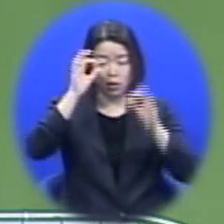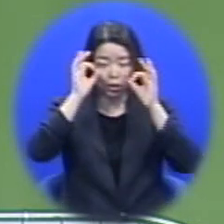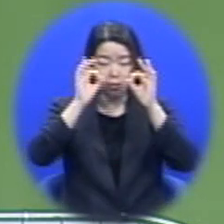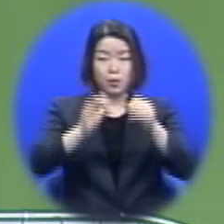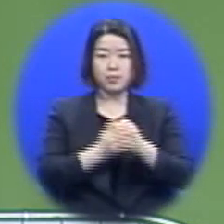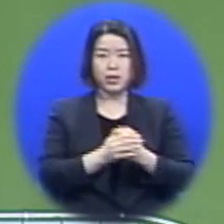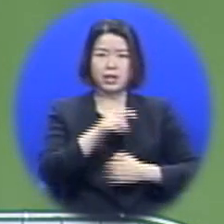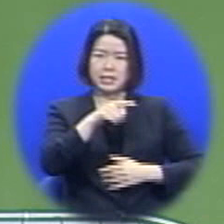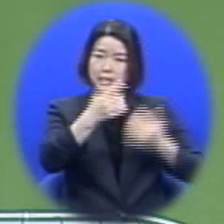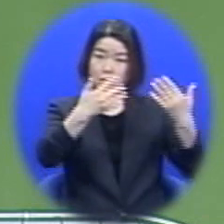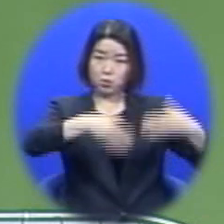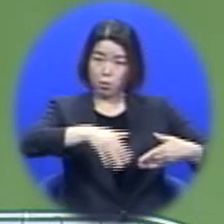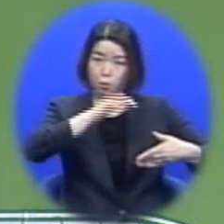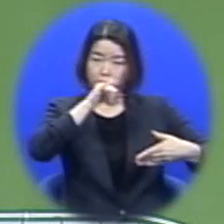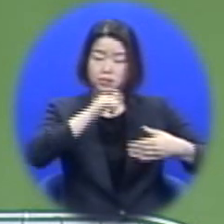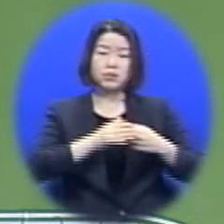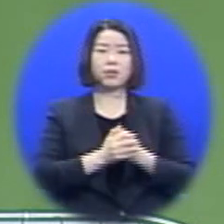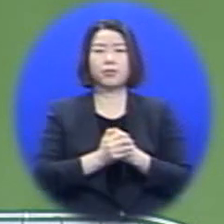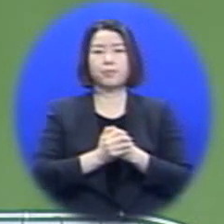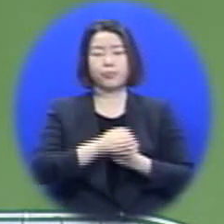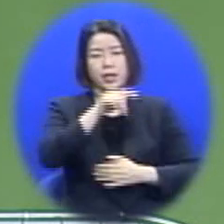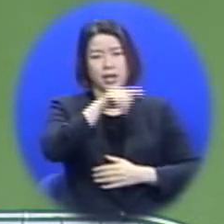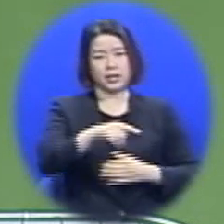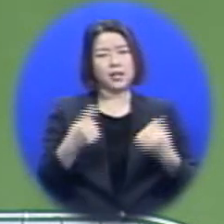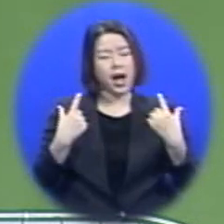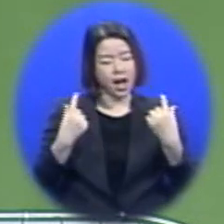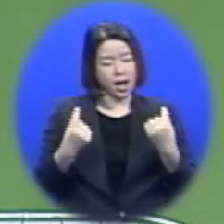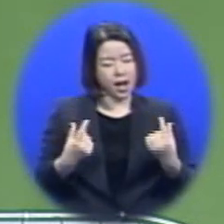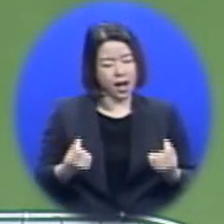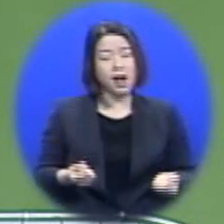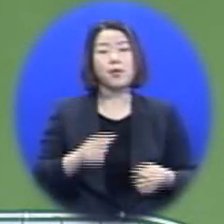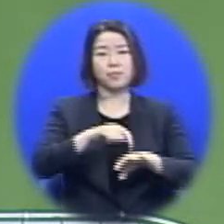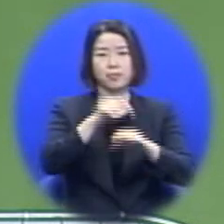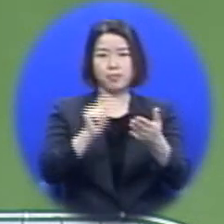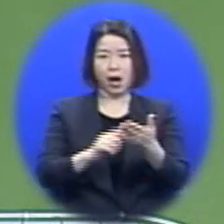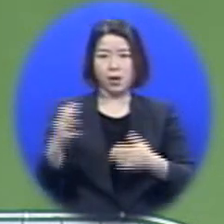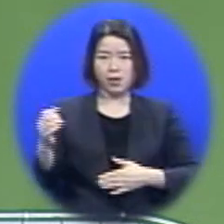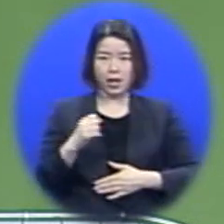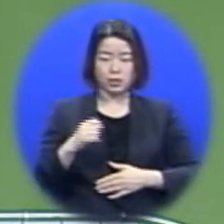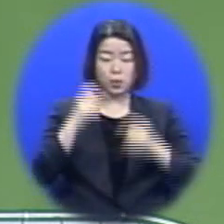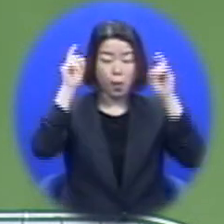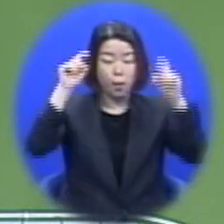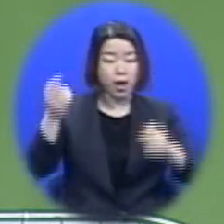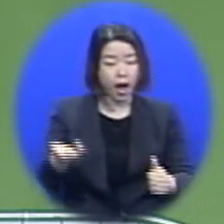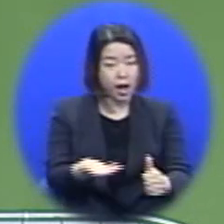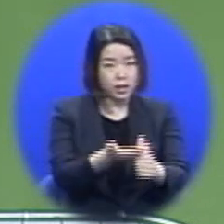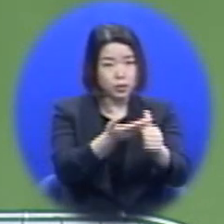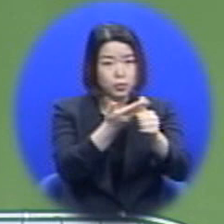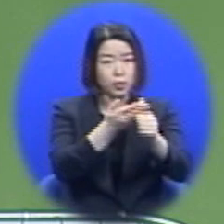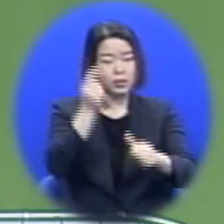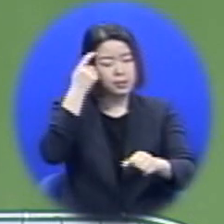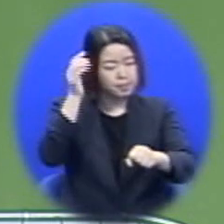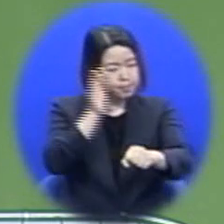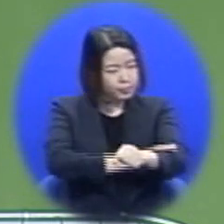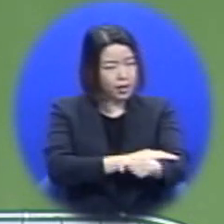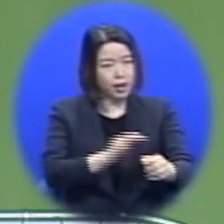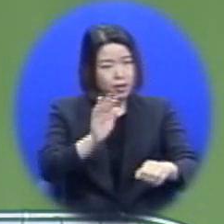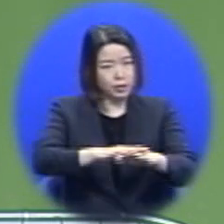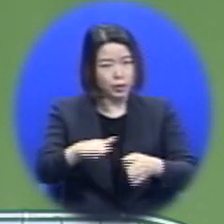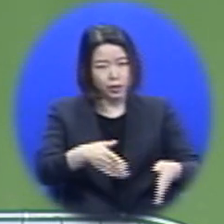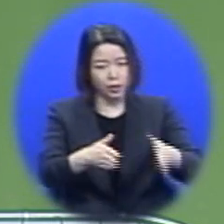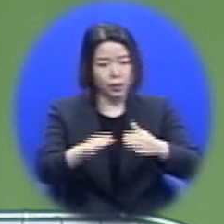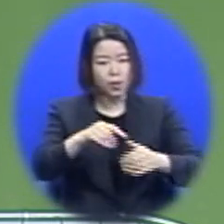이런 조건을 이야기를 합니다. 그는 한결같은 마음으로 그들을 기르고 슬기로운 손길로 그들을